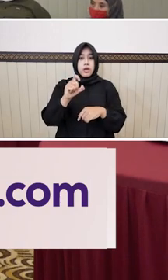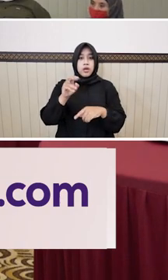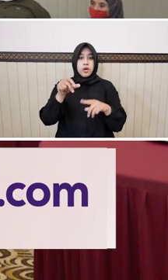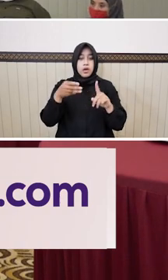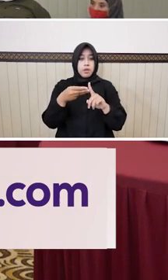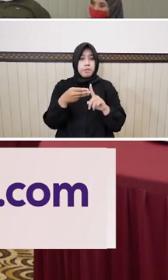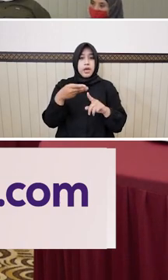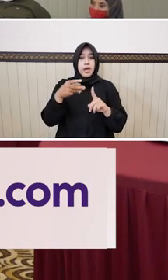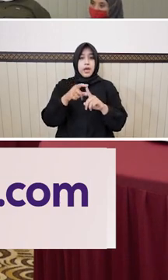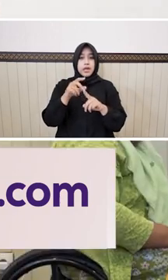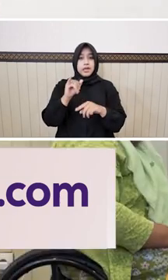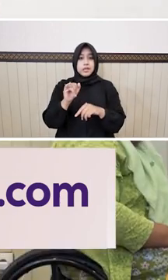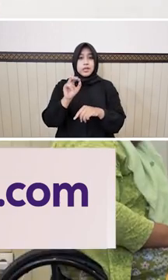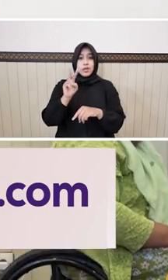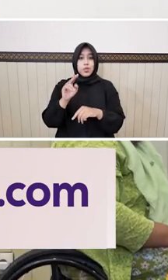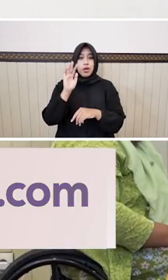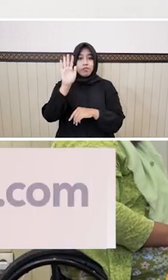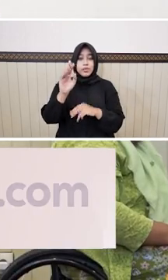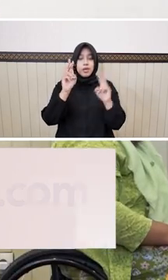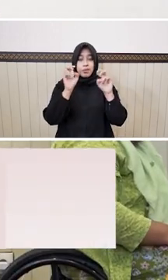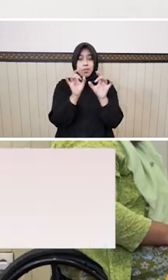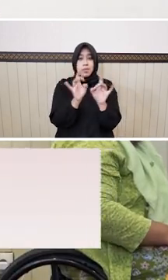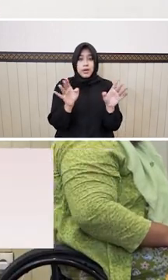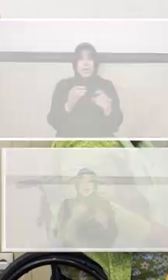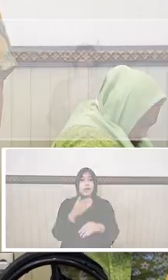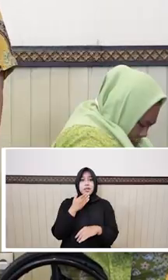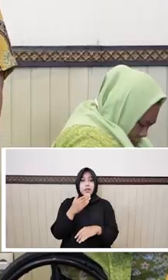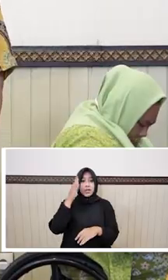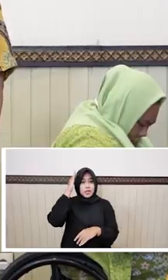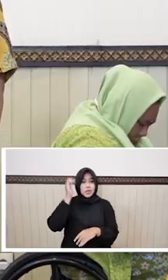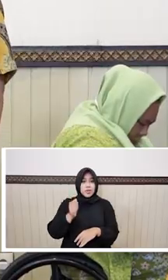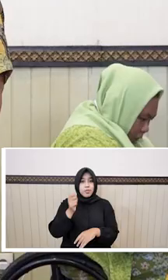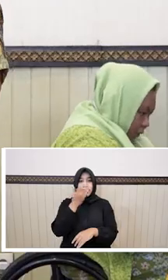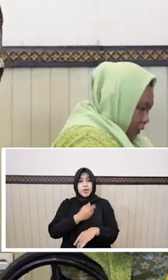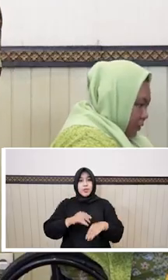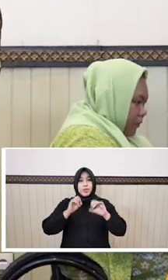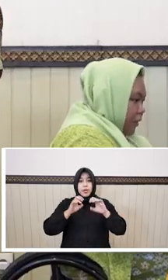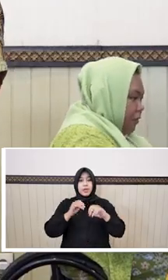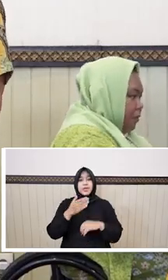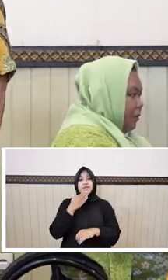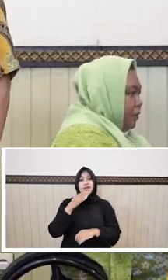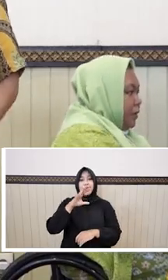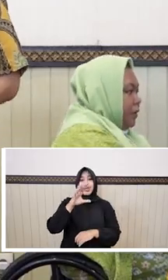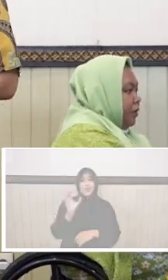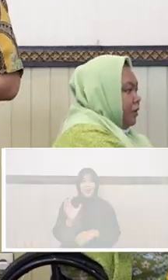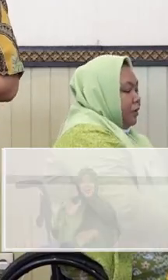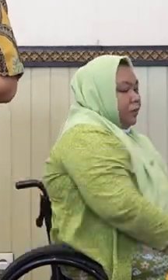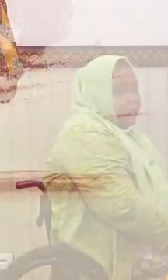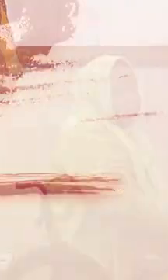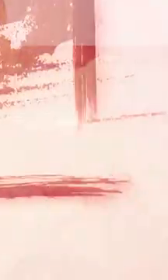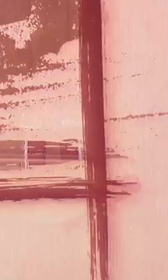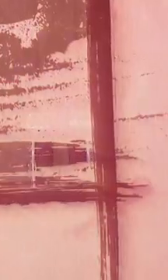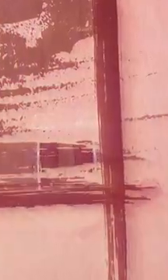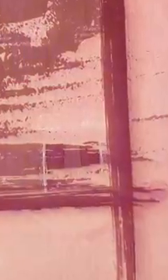yang berbeda kami tutup Wassalamualaikum warahmatullah wabarakatuh dan selamat sore